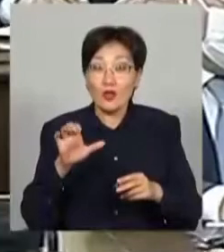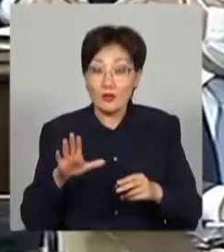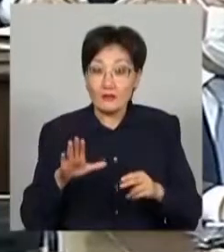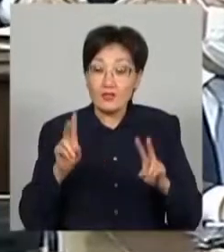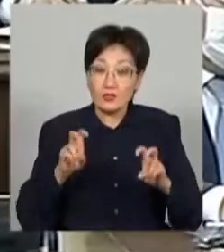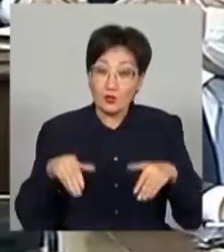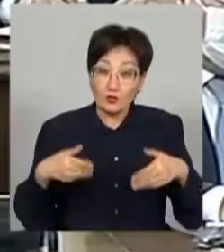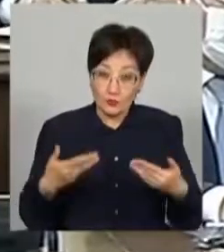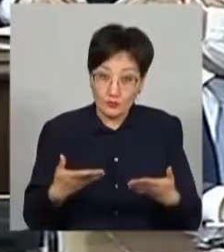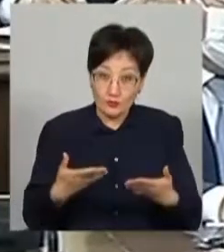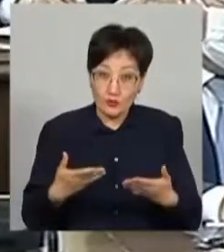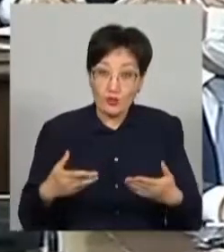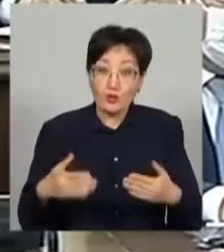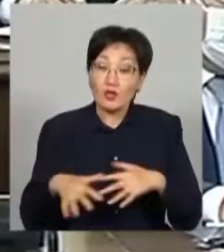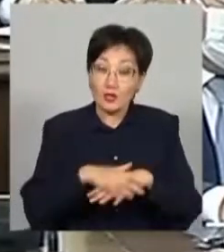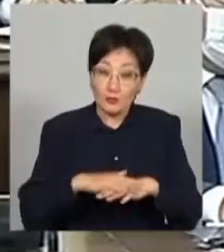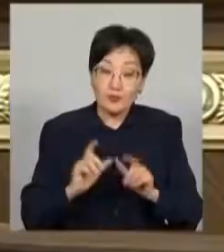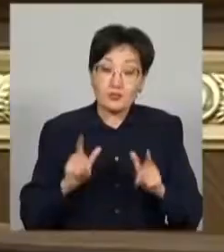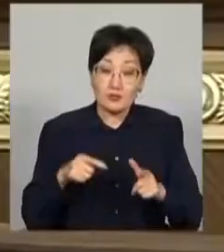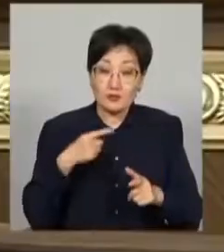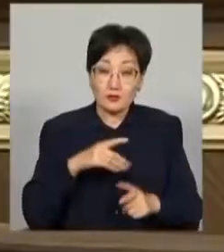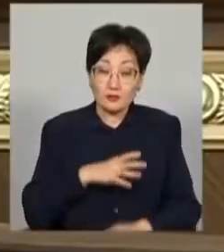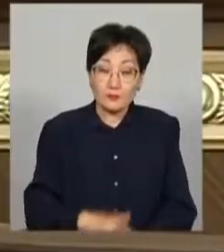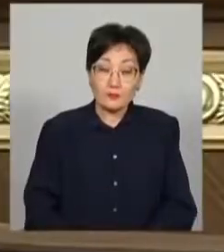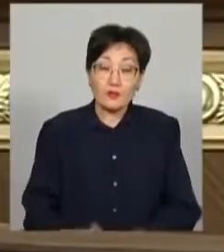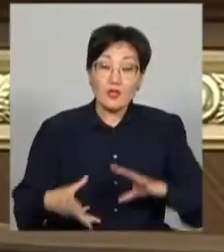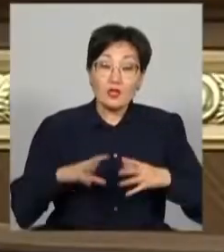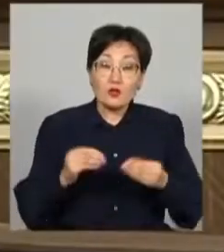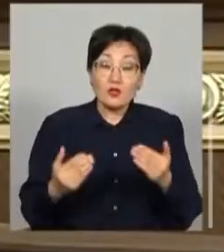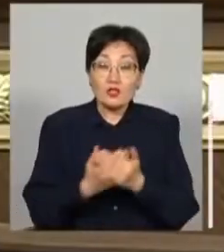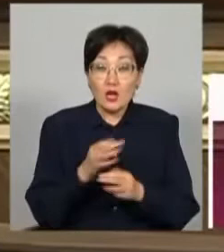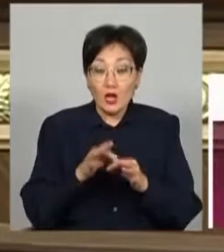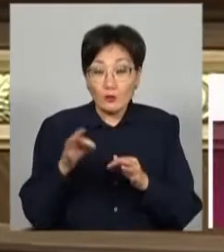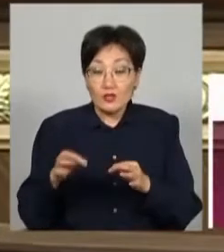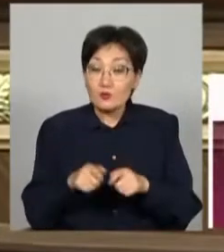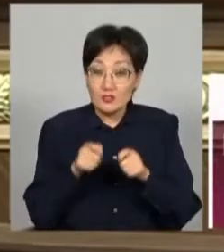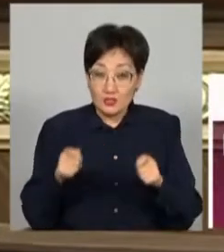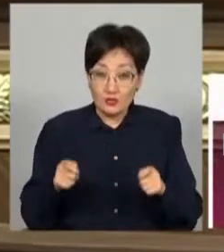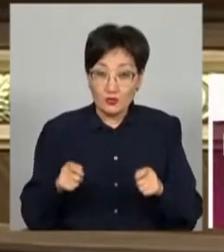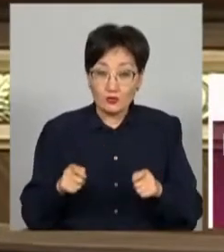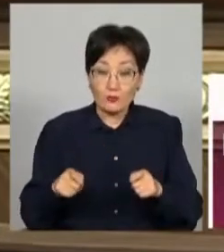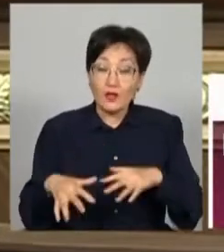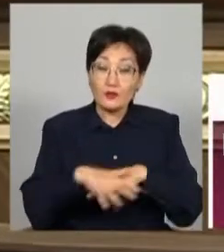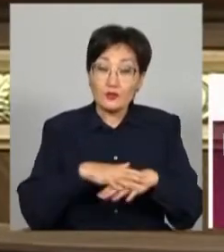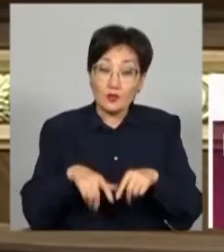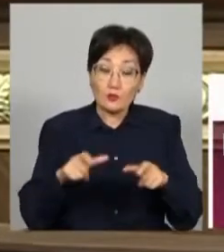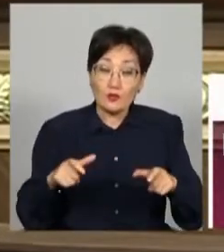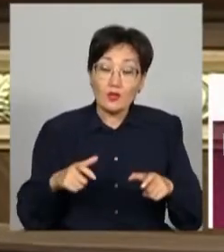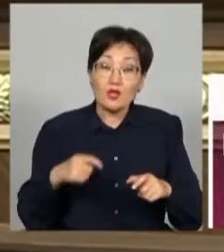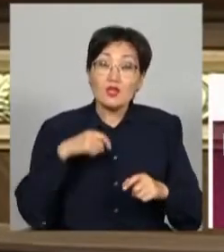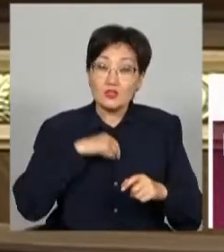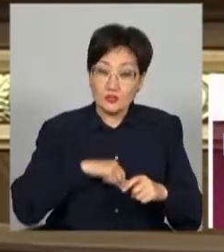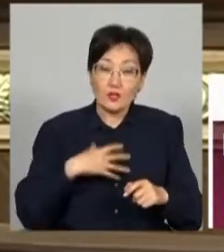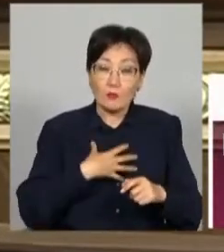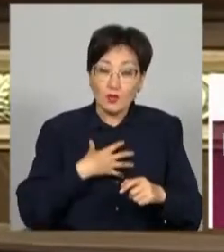елдің ұсынысын қолдайтынын жеткізді. Жалпы жаңа облыстардың құрылуы көпшіліктің көкейінде жүрген